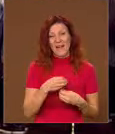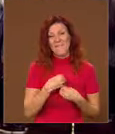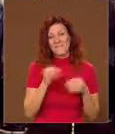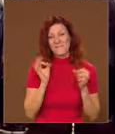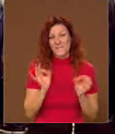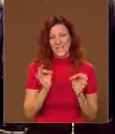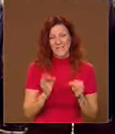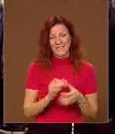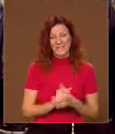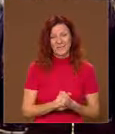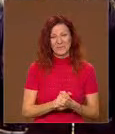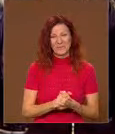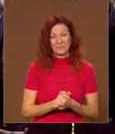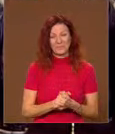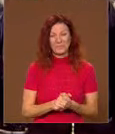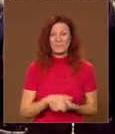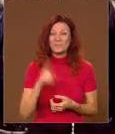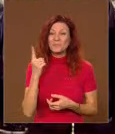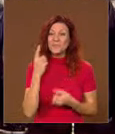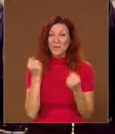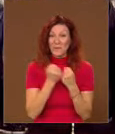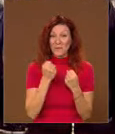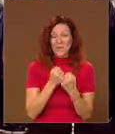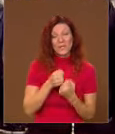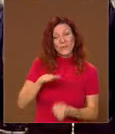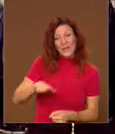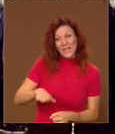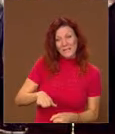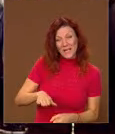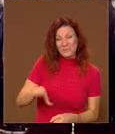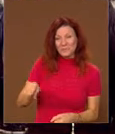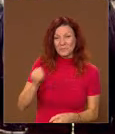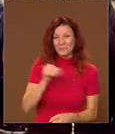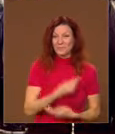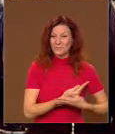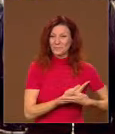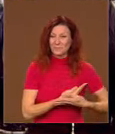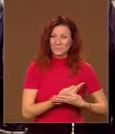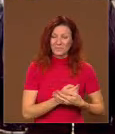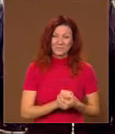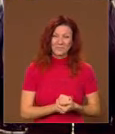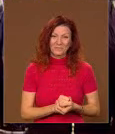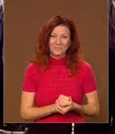верните. На първо място децата, най-малките